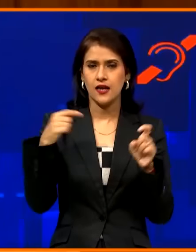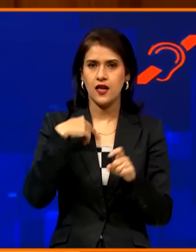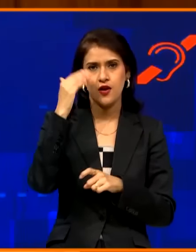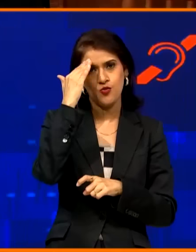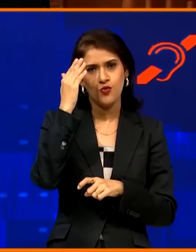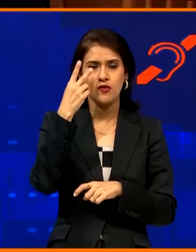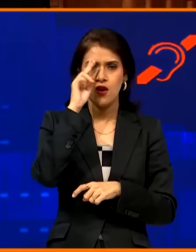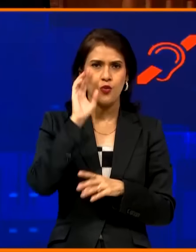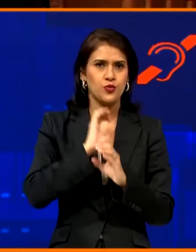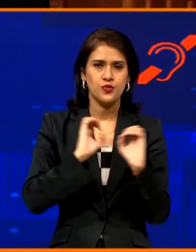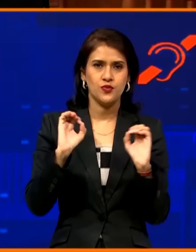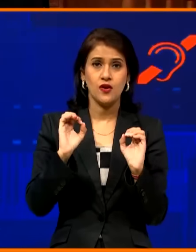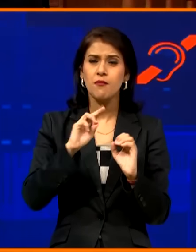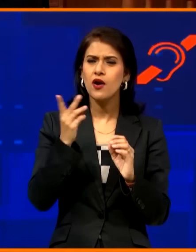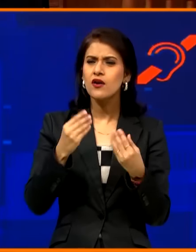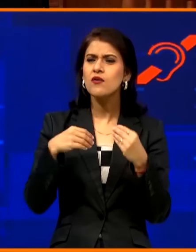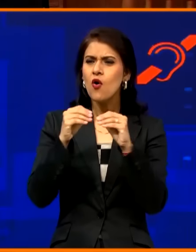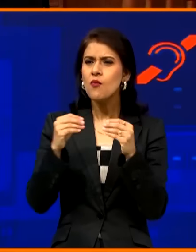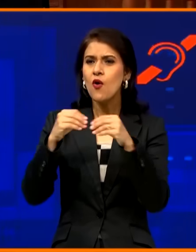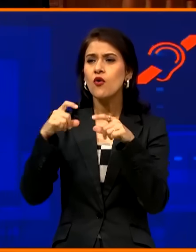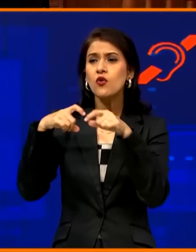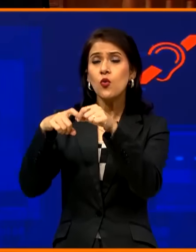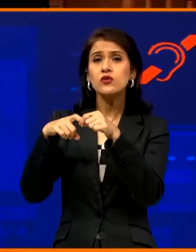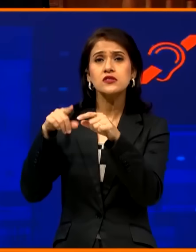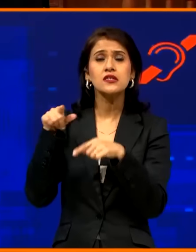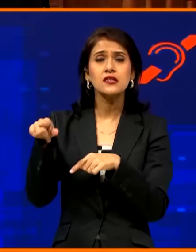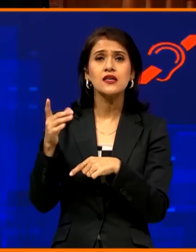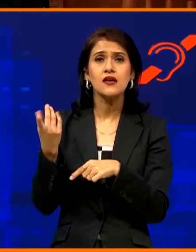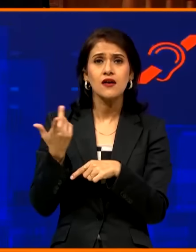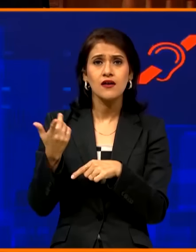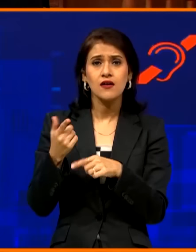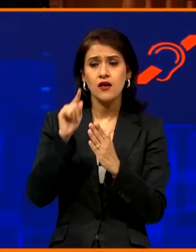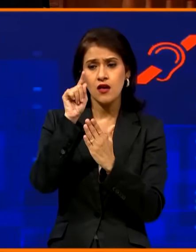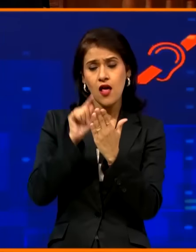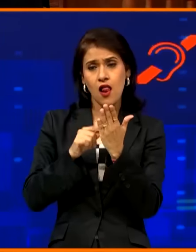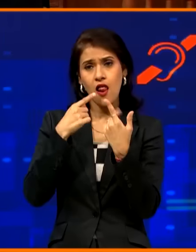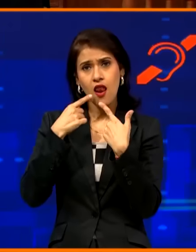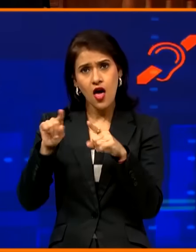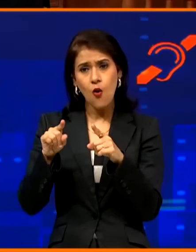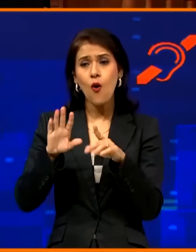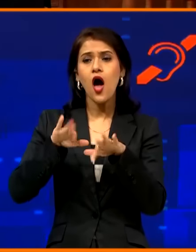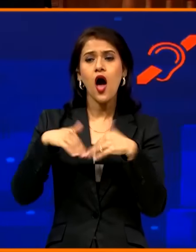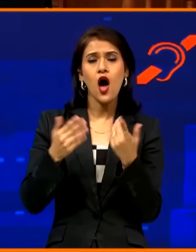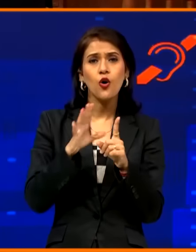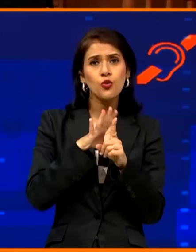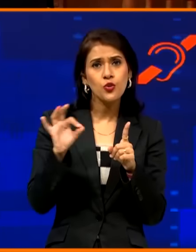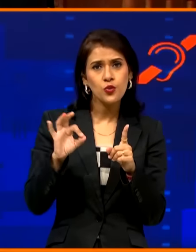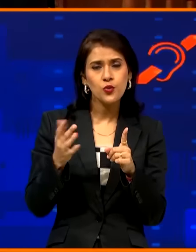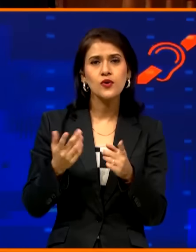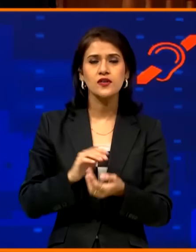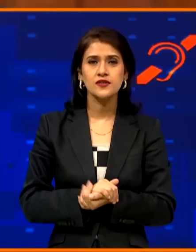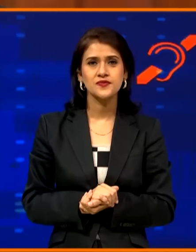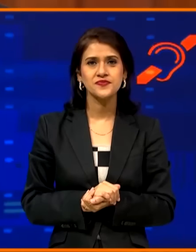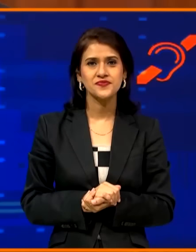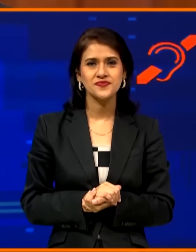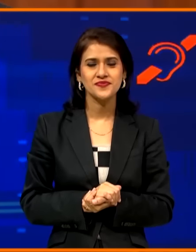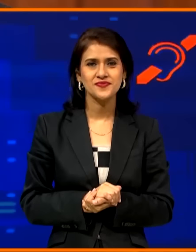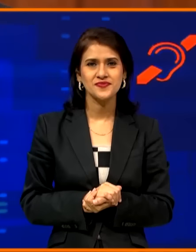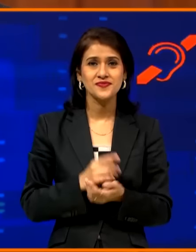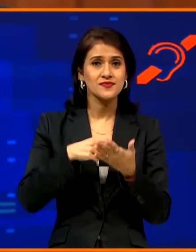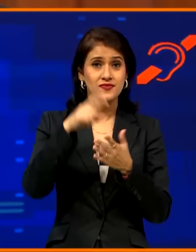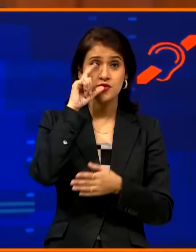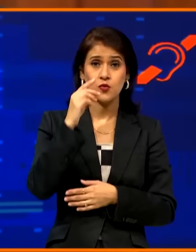नहीं है लेकिन बाकी वो सवाल करने वाले के सवाल पर होगा क्या-क्या चीज हो सकती है किस तरह हो सकती है अब एक मौलाना ने तो जिस